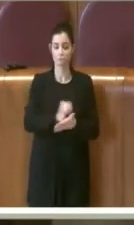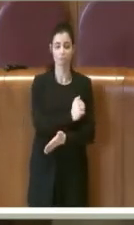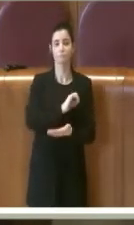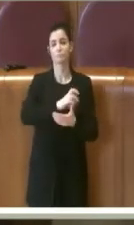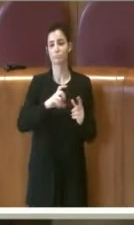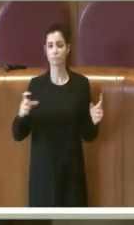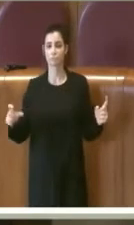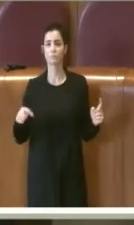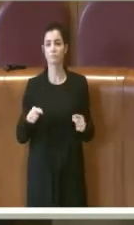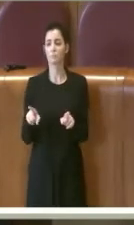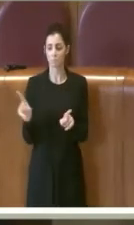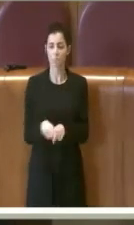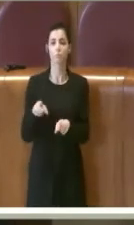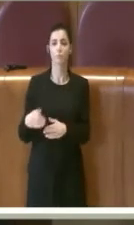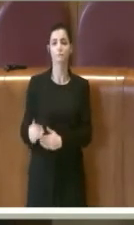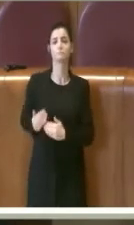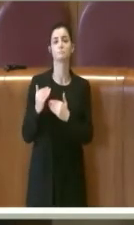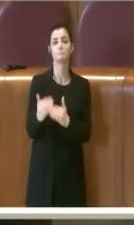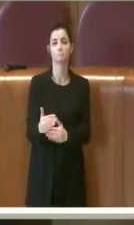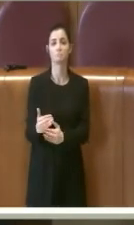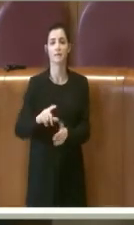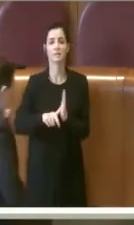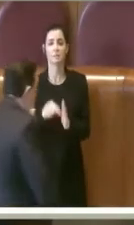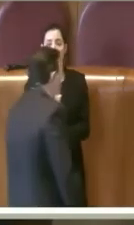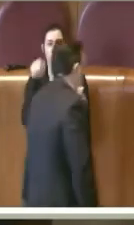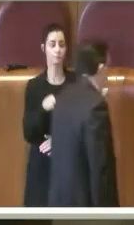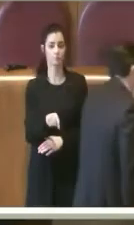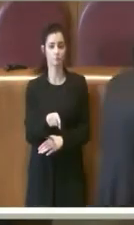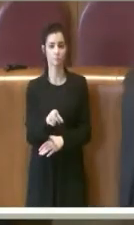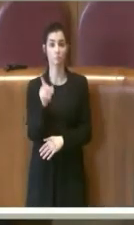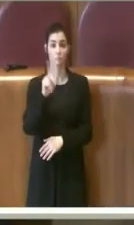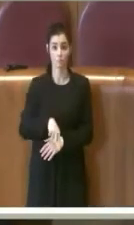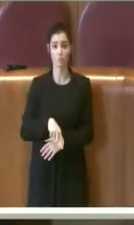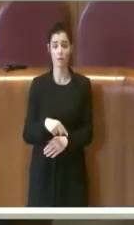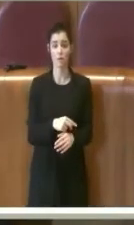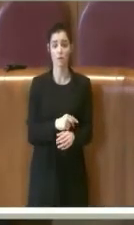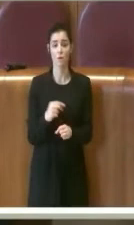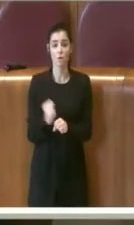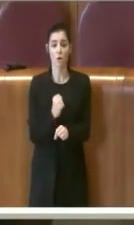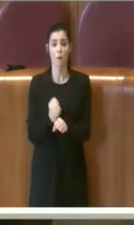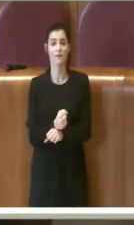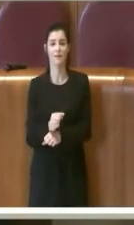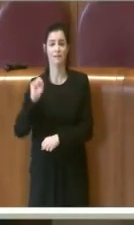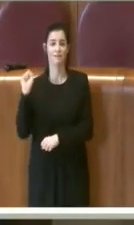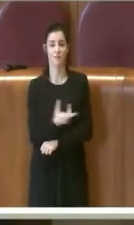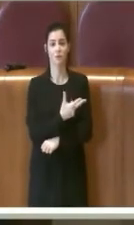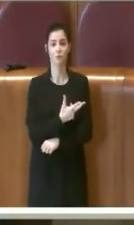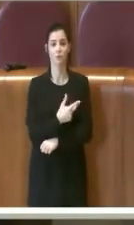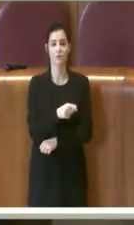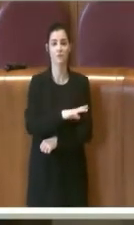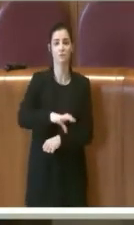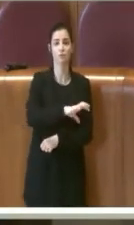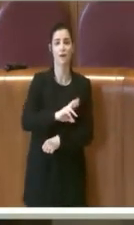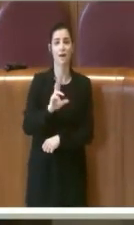a tempo indefinito. Per non parlare poi delle opere dell'alta velocità, quelle della zona La